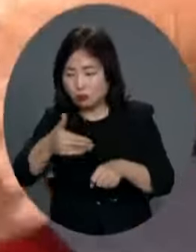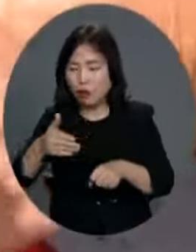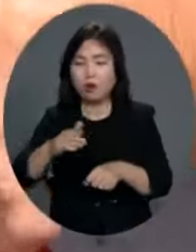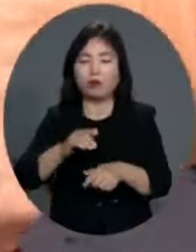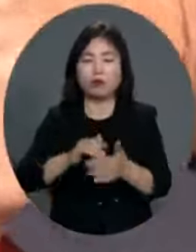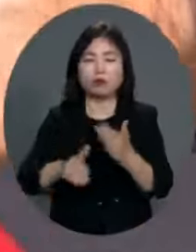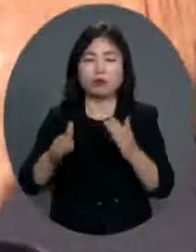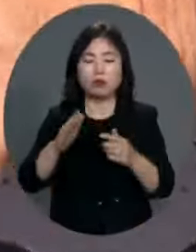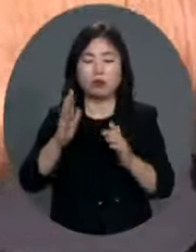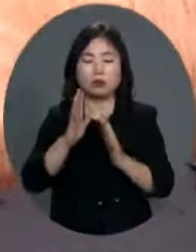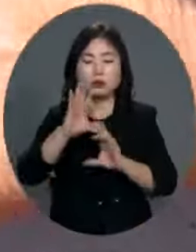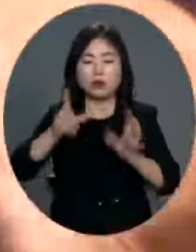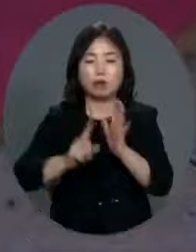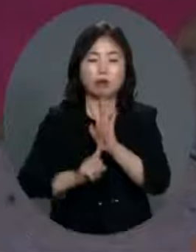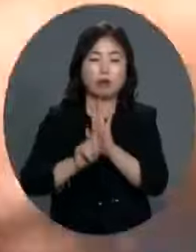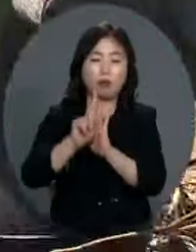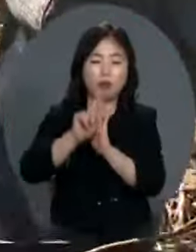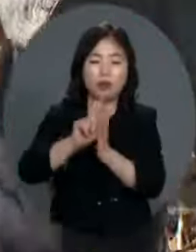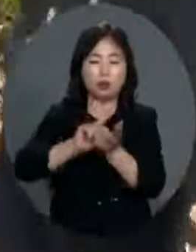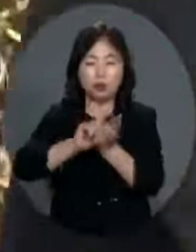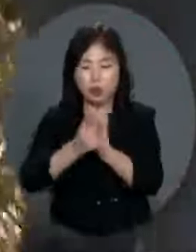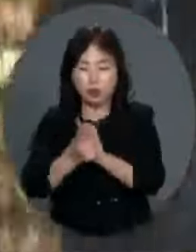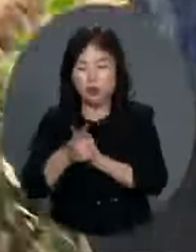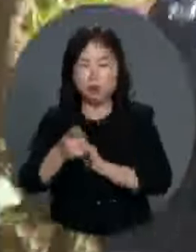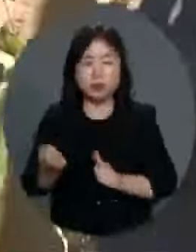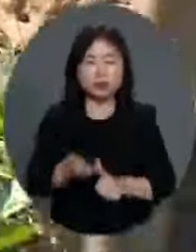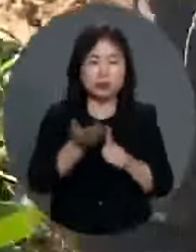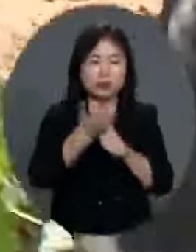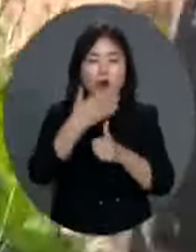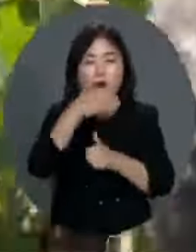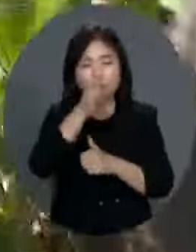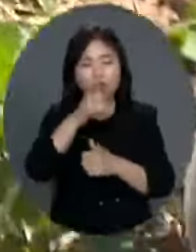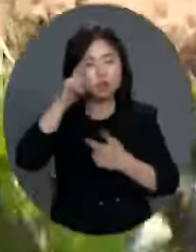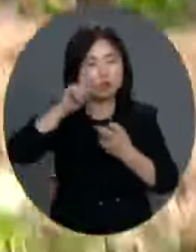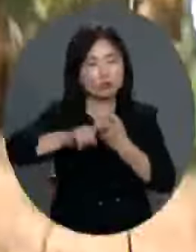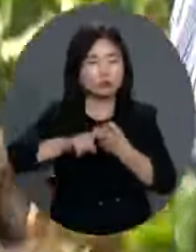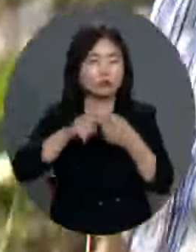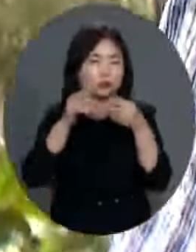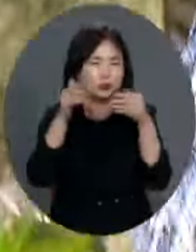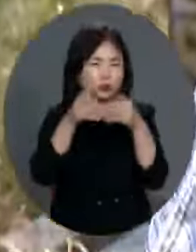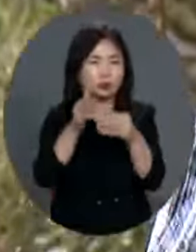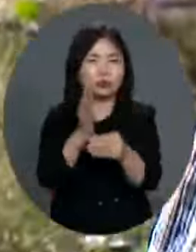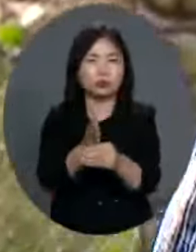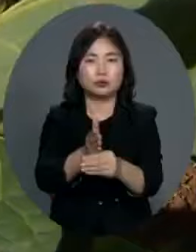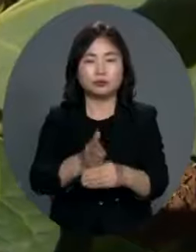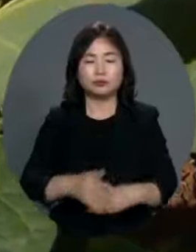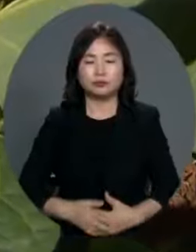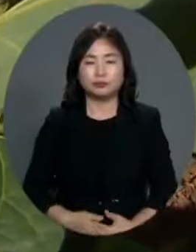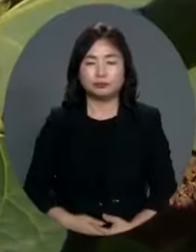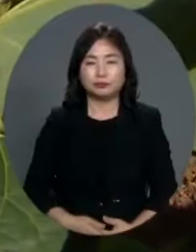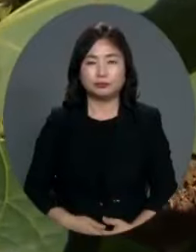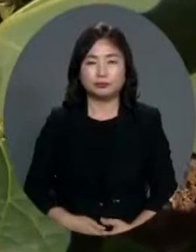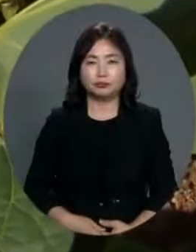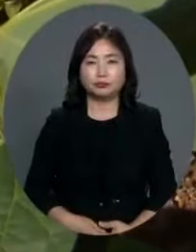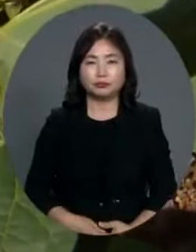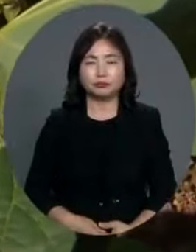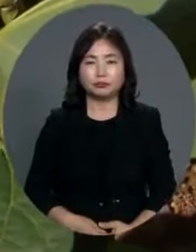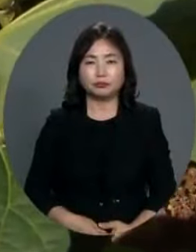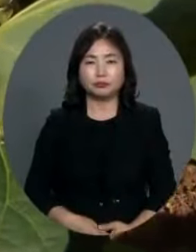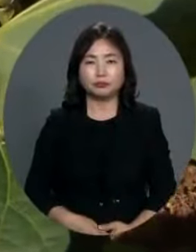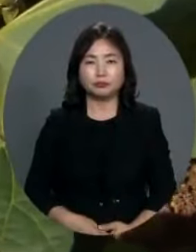통해 기후변화에 따른 대체 작물로 자리매김할 수 있을지 관심이 쏠리고 있습니다. MBC 뉴스 신병철입니다.